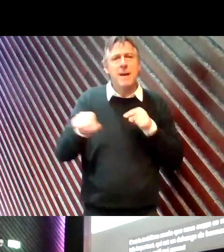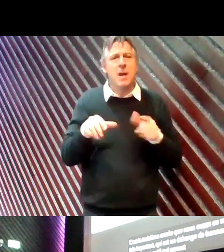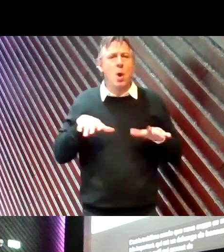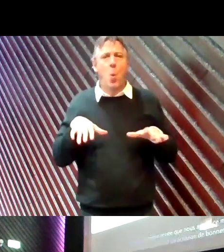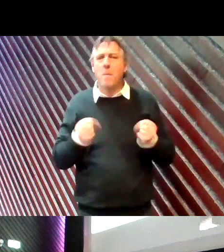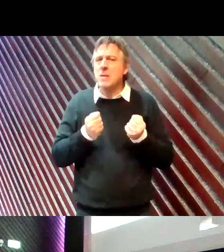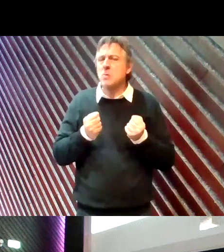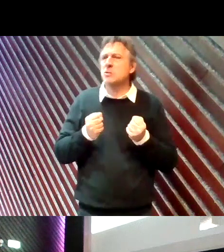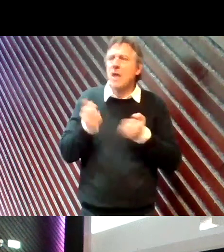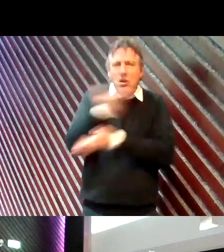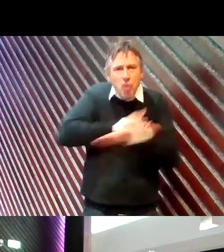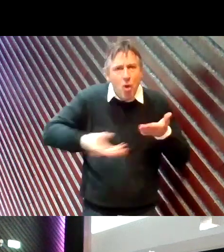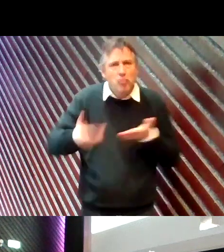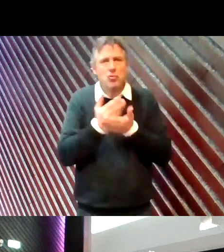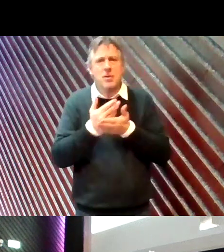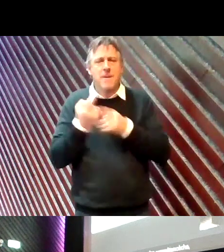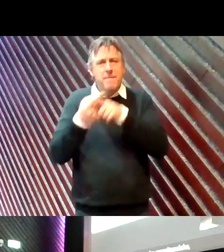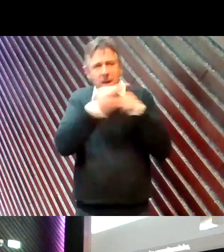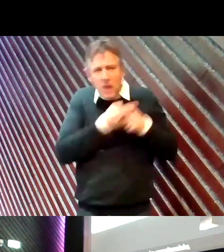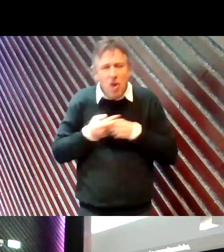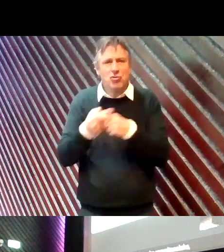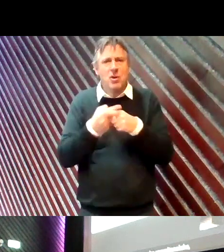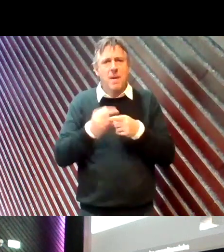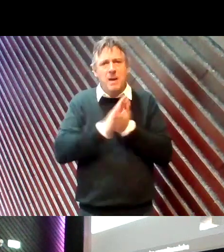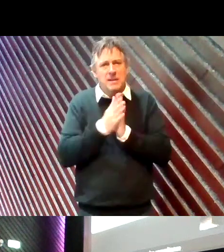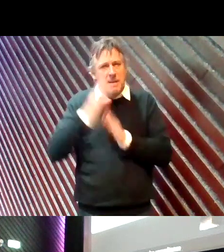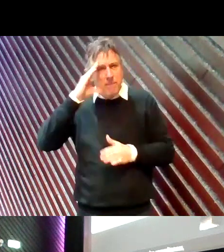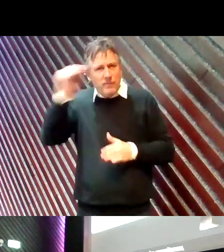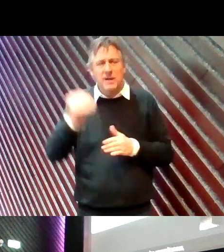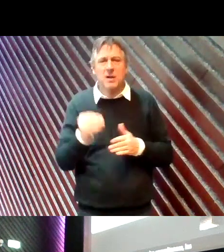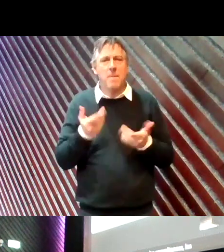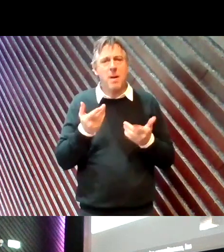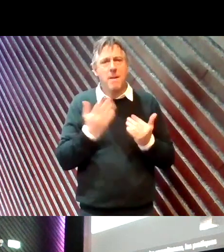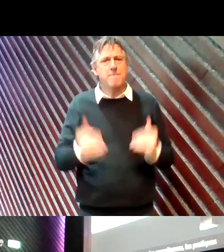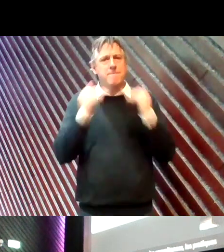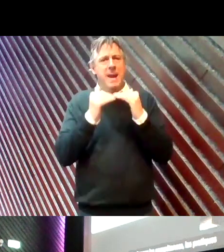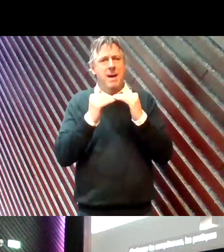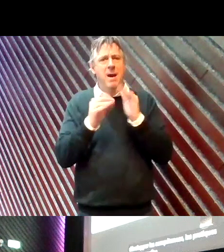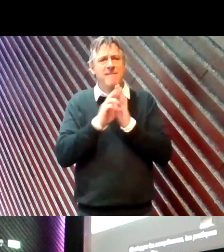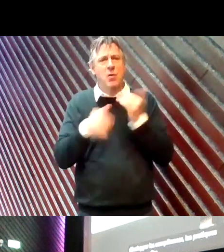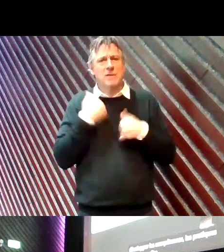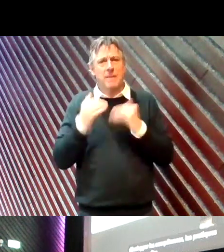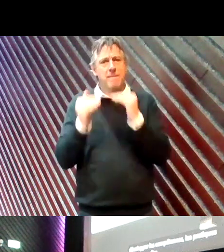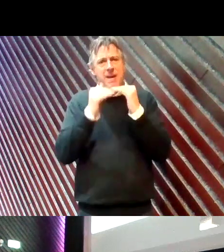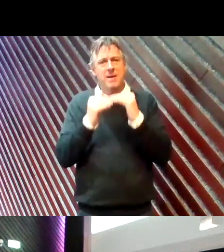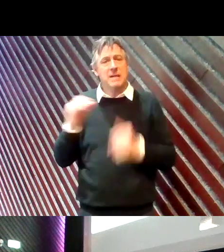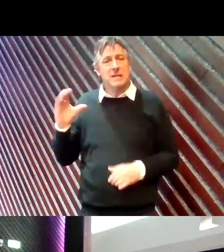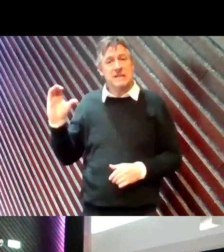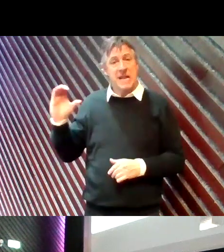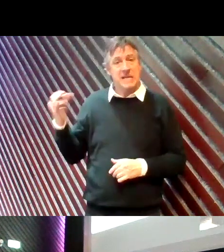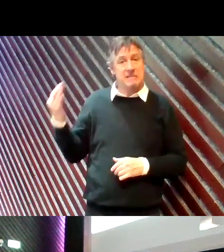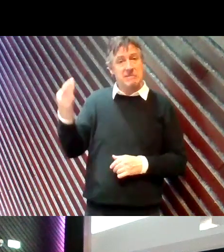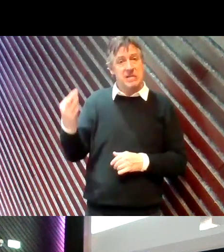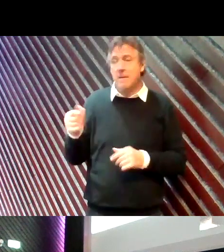de développer les pratiques professionnelles, d'échanger entre pairs, c'est ce que Céline disait tout à l'heure, j'ai écouté avec beaucoup